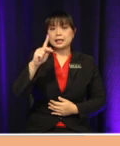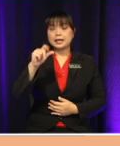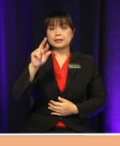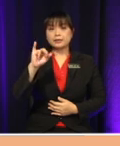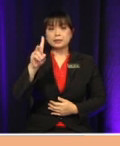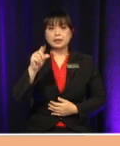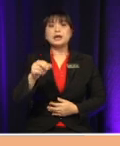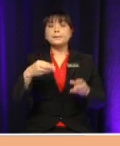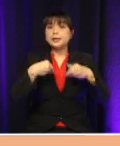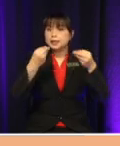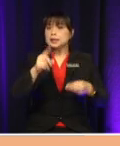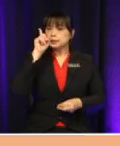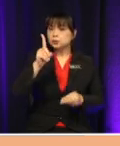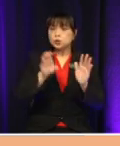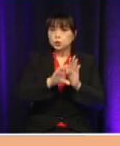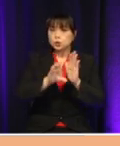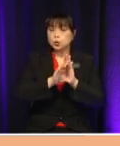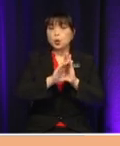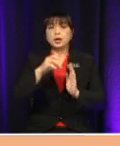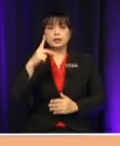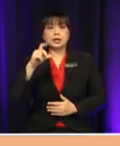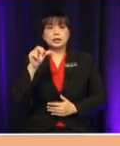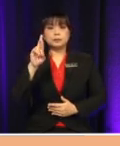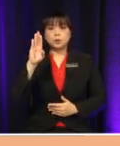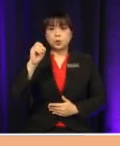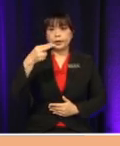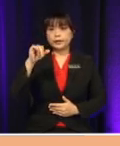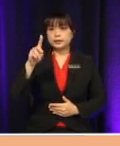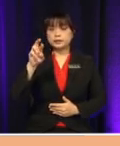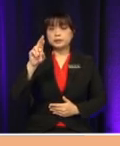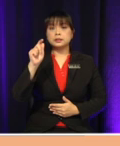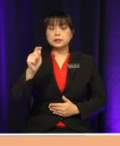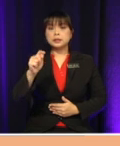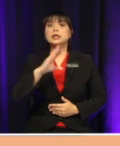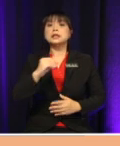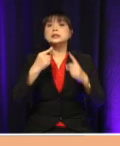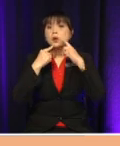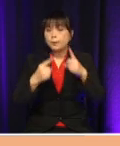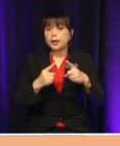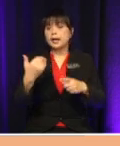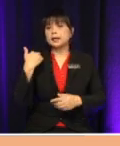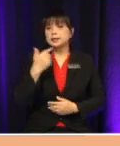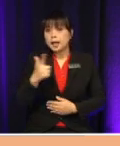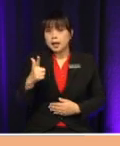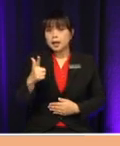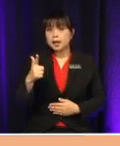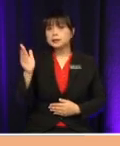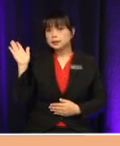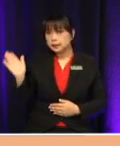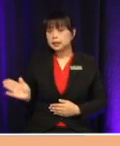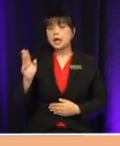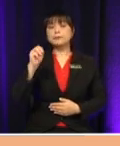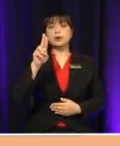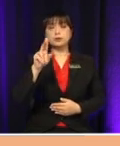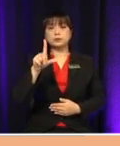berlabel Why dan namakan monomer tersebut asu jawabannya adalah maltosacrana hanya maltosa terdiri dari